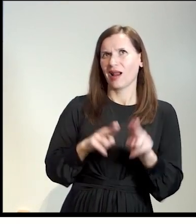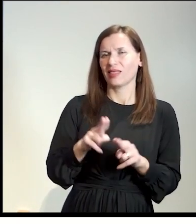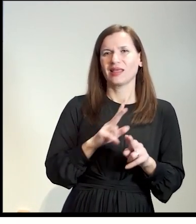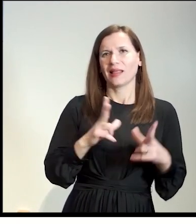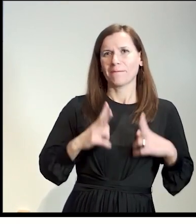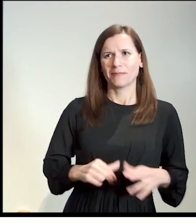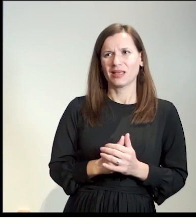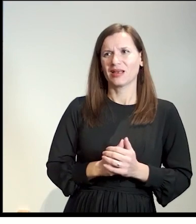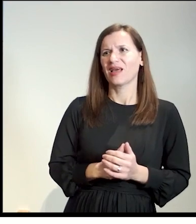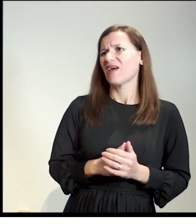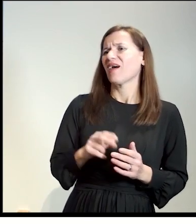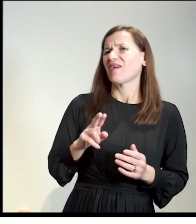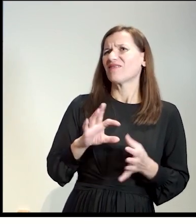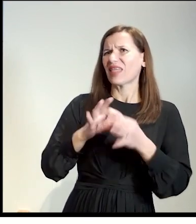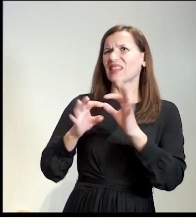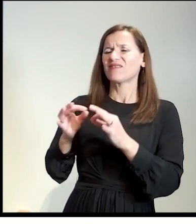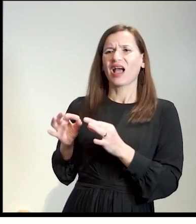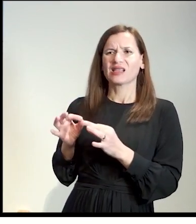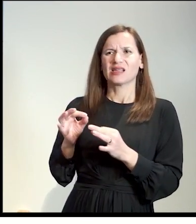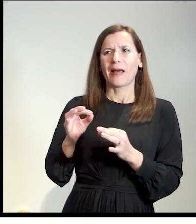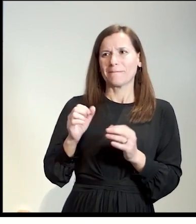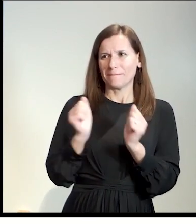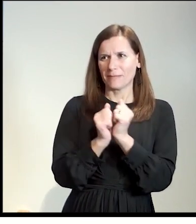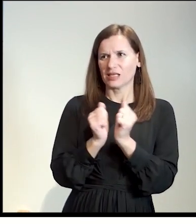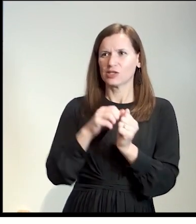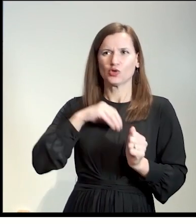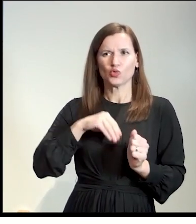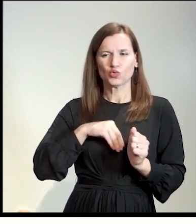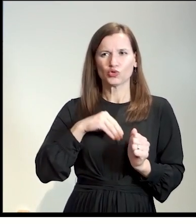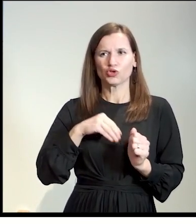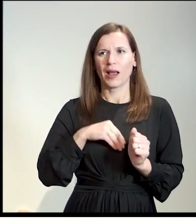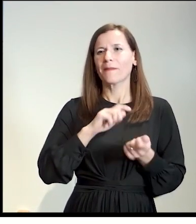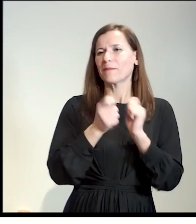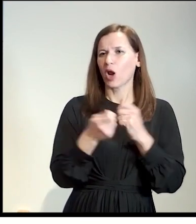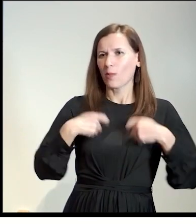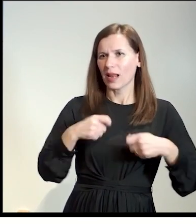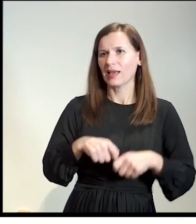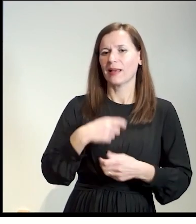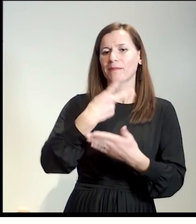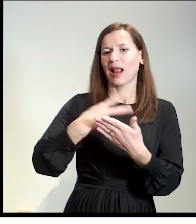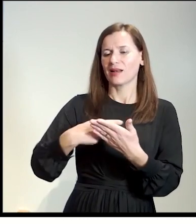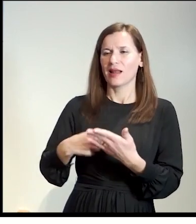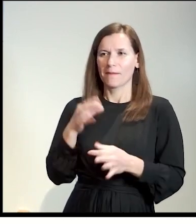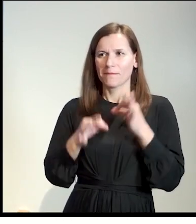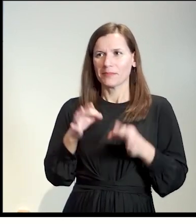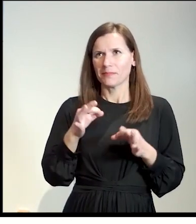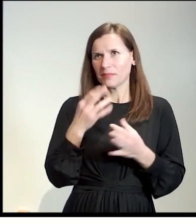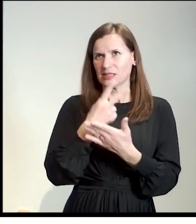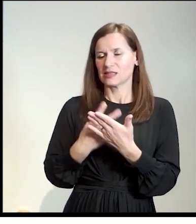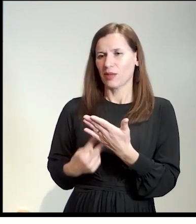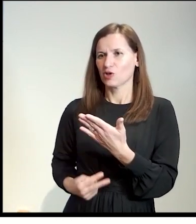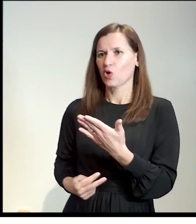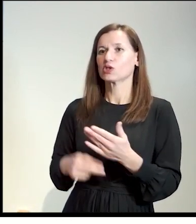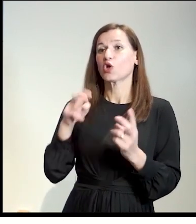Gentrifikacija mest, duše v novi preobleki, bralna pismenost most med vedenjem in izkušnjami.